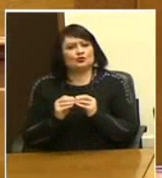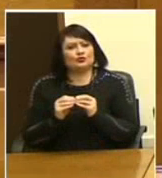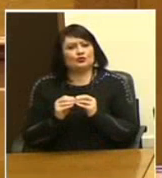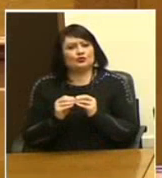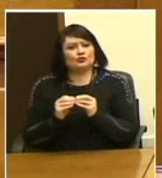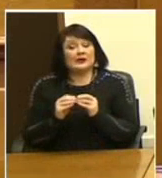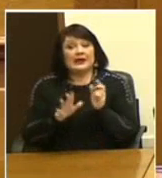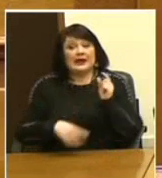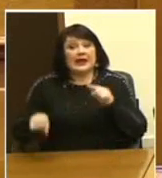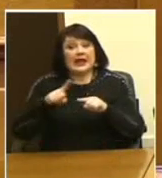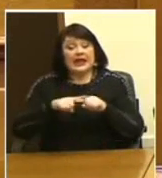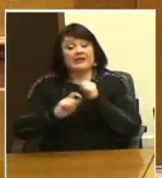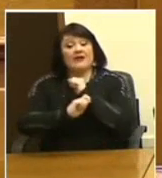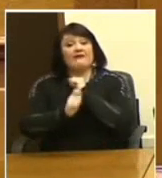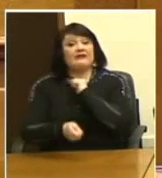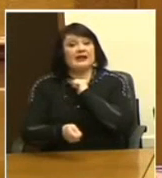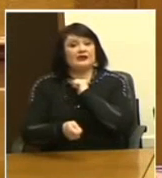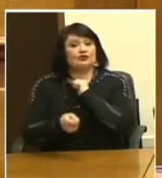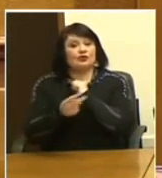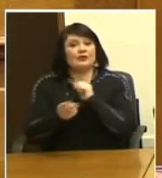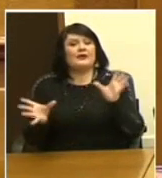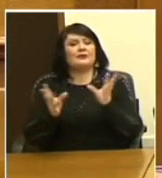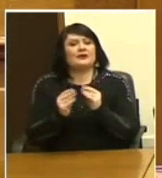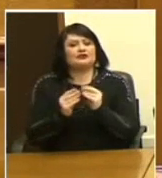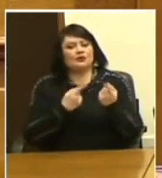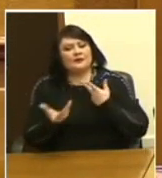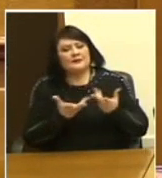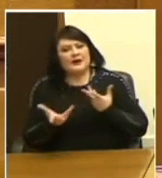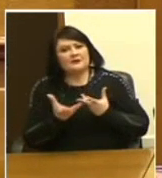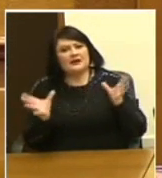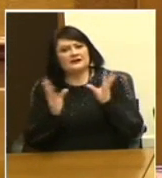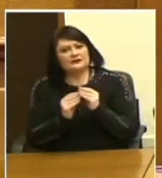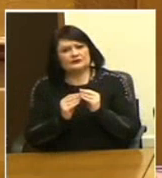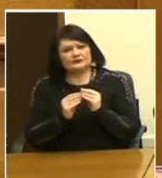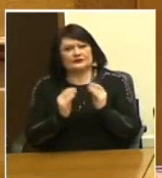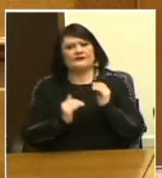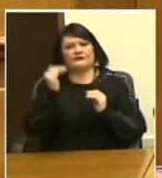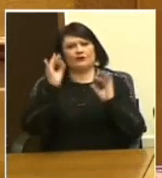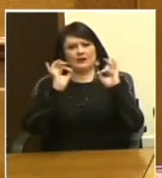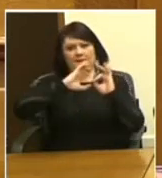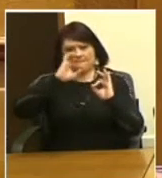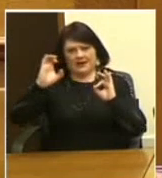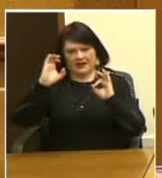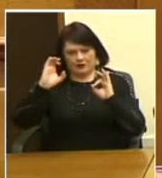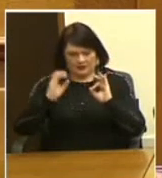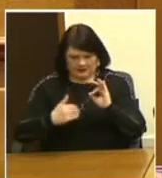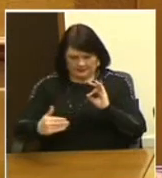Ελλάδας για τις ενταξιακές διαπραγματεύσεις της γείτονος της Βόρειας Μακεδονίας στην Ευρωπαϊκή Ένωση.